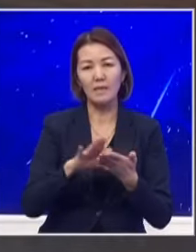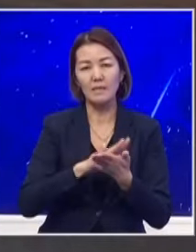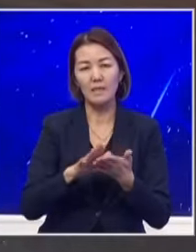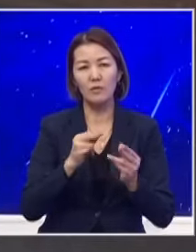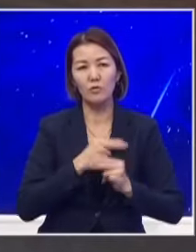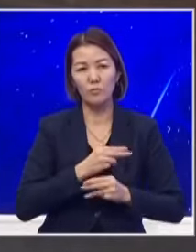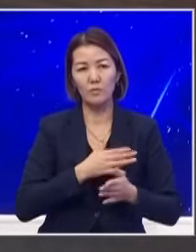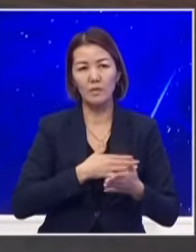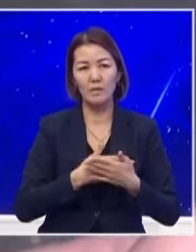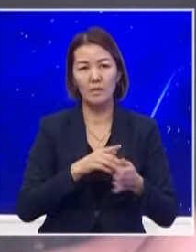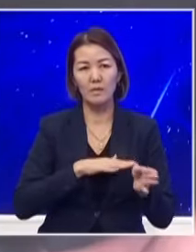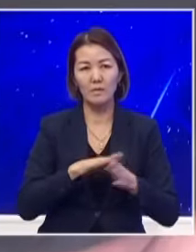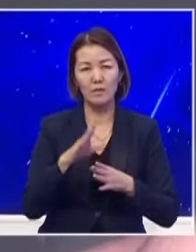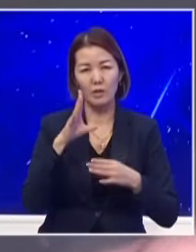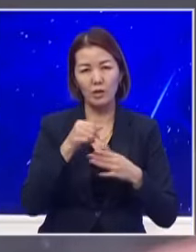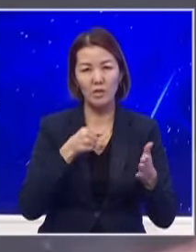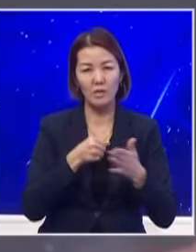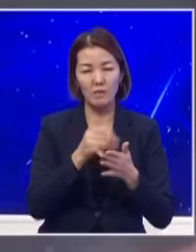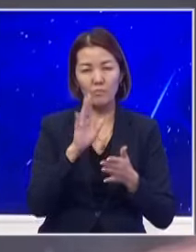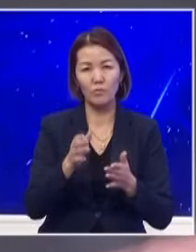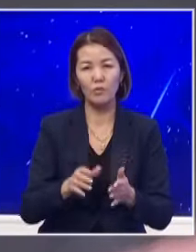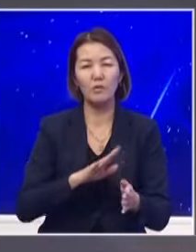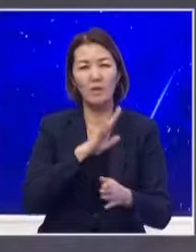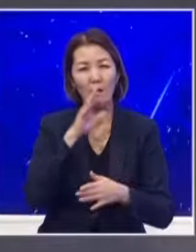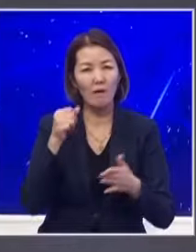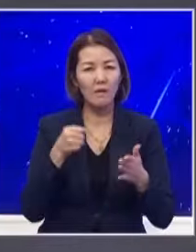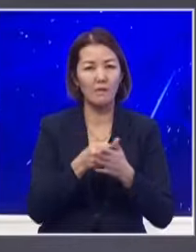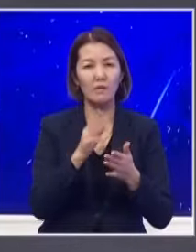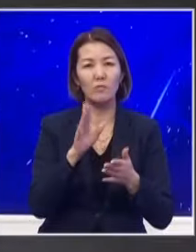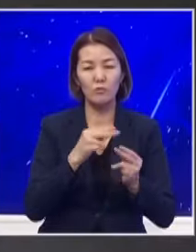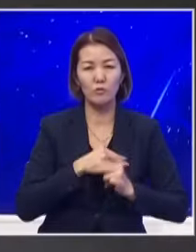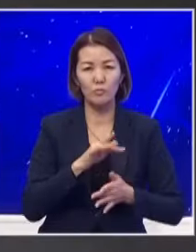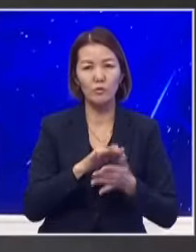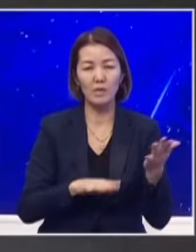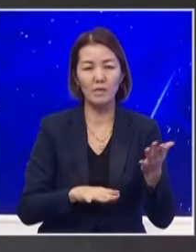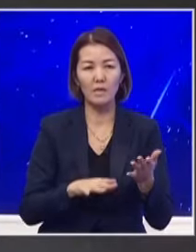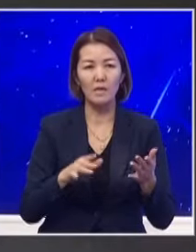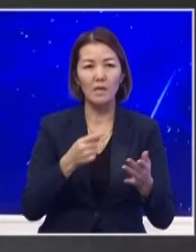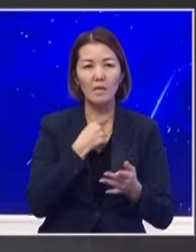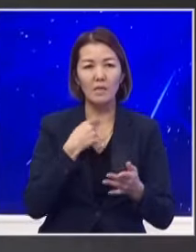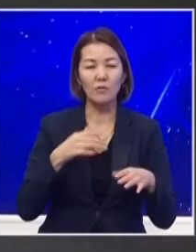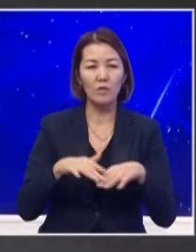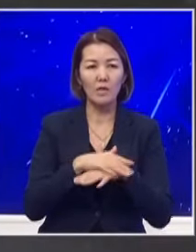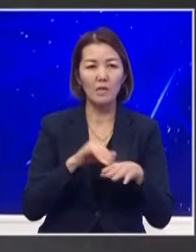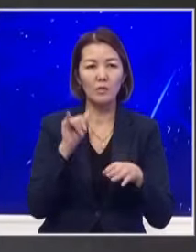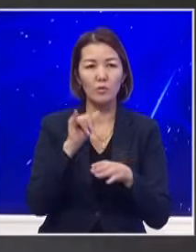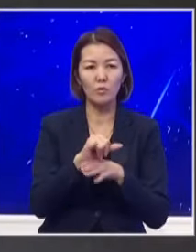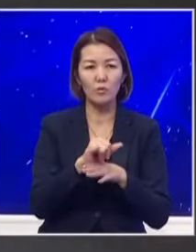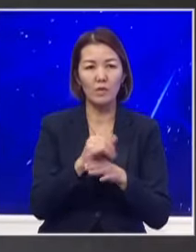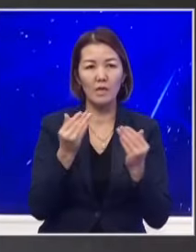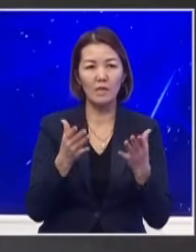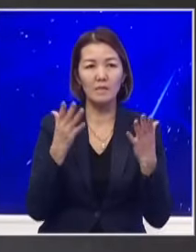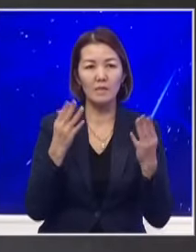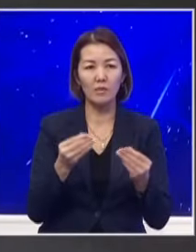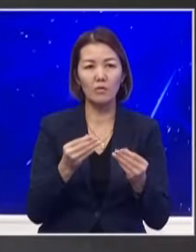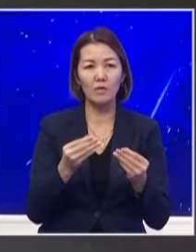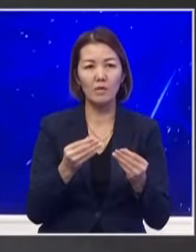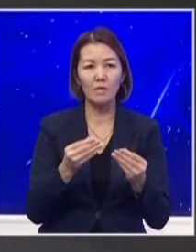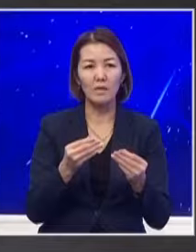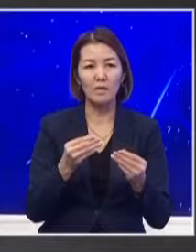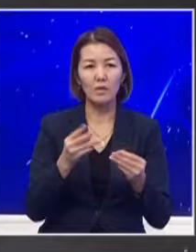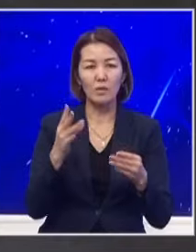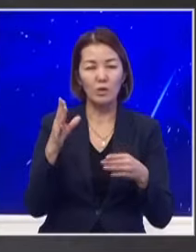режимде жұмыс жасалды. Болады кешке дейін. Таңға дейін деген. Талдықорған қаласының тұрғындары мен қонақтары, мына қазіргі таңда кешкі мезгілде